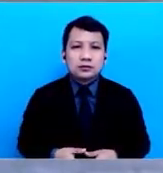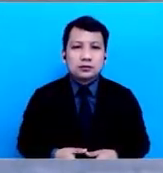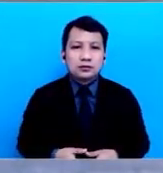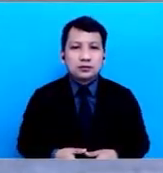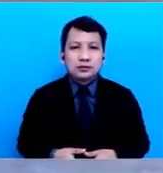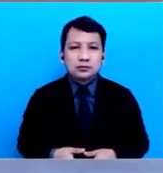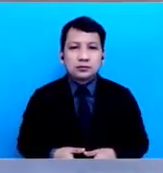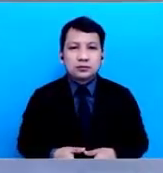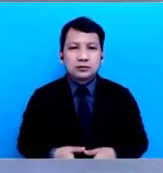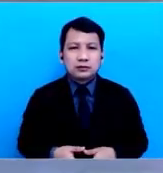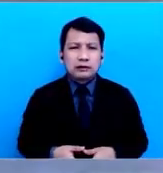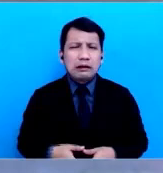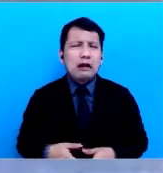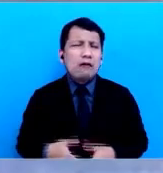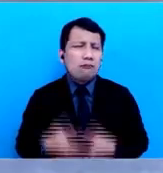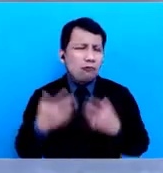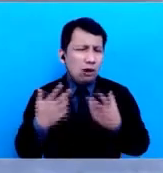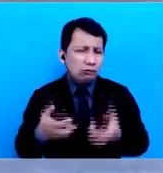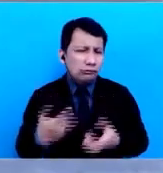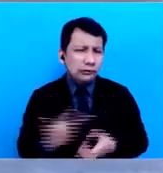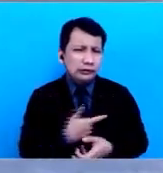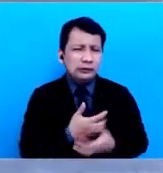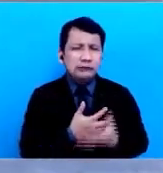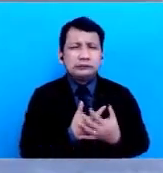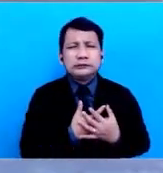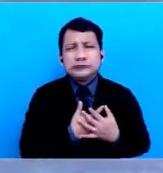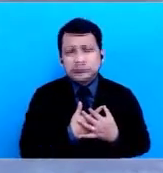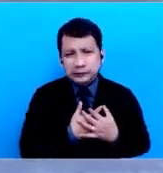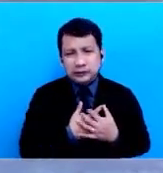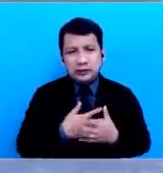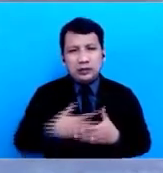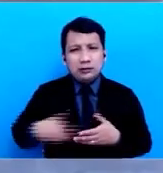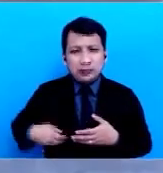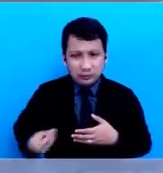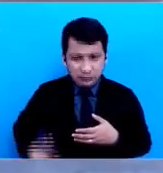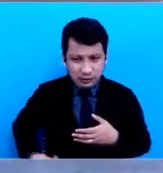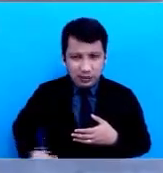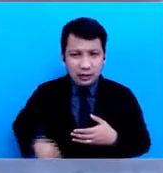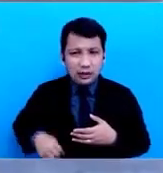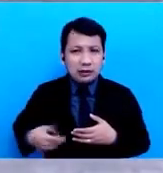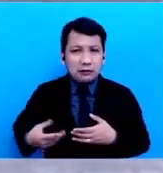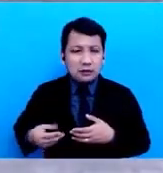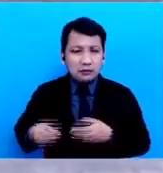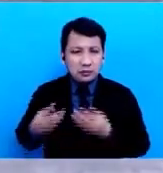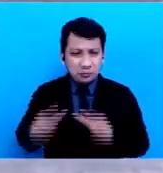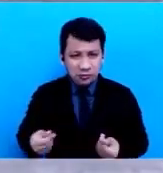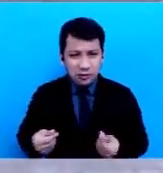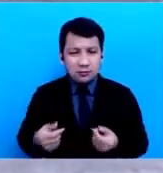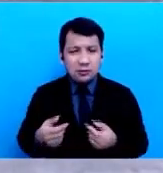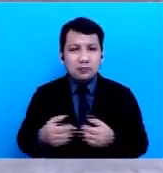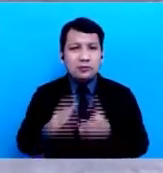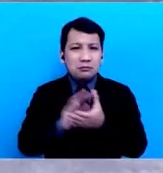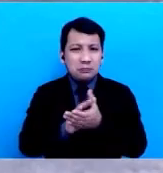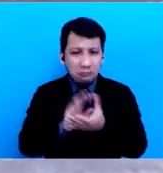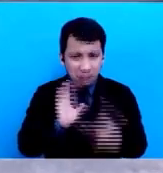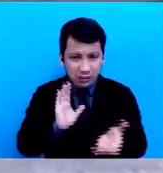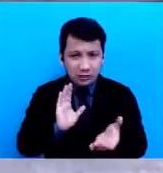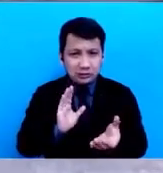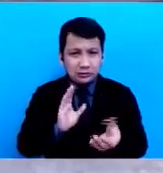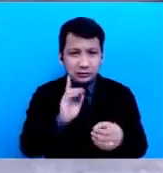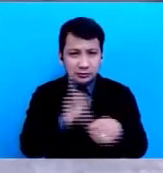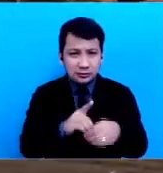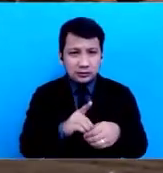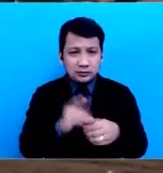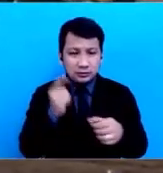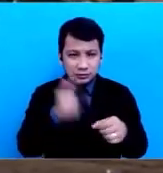Aray ko po, masakit sa puso at bulsa ang ganitong mga tagpo. Ganyan na ba talaga kamahal ang presyo ng gasolina,